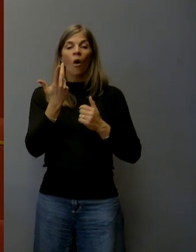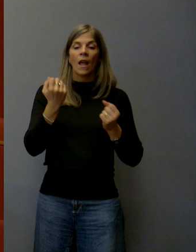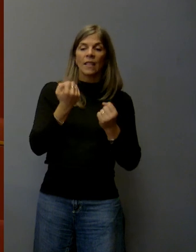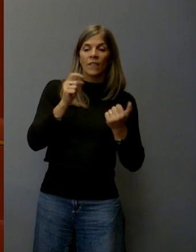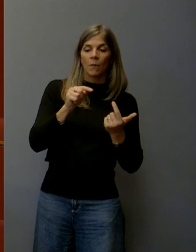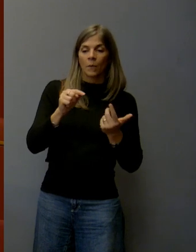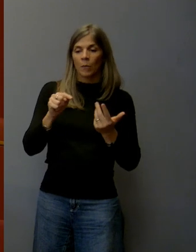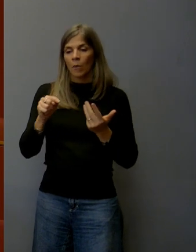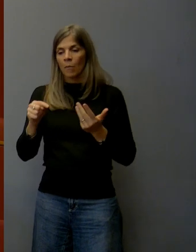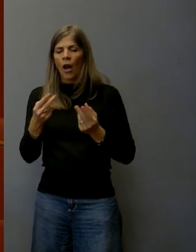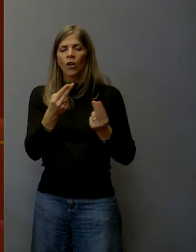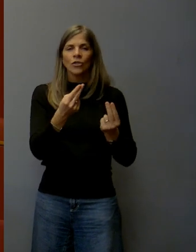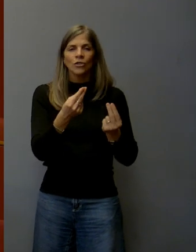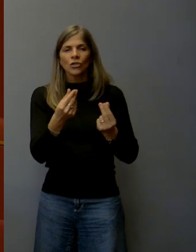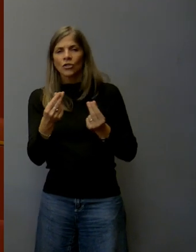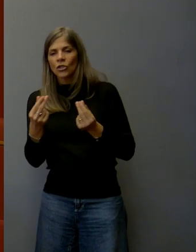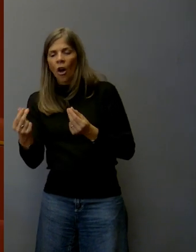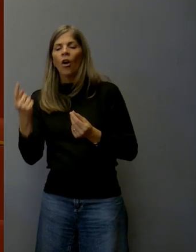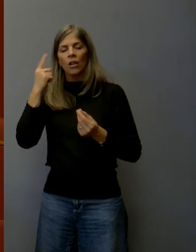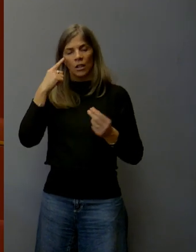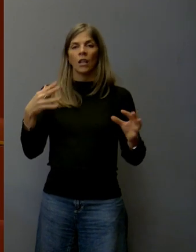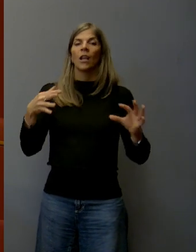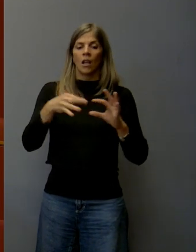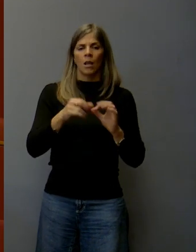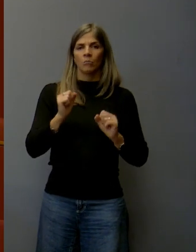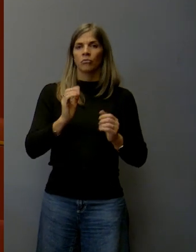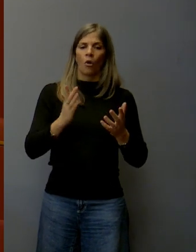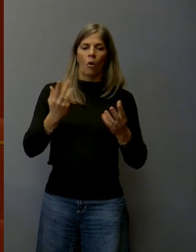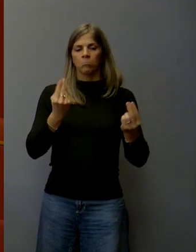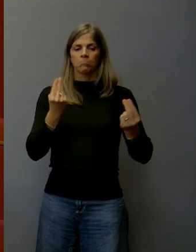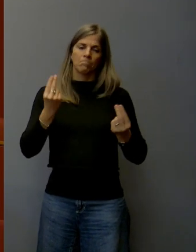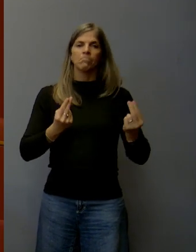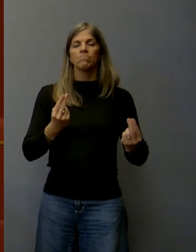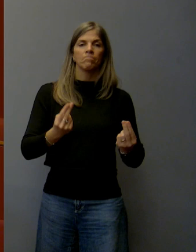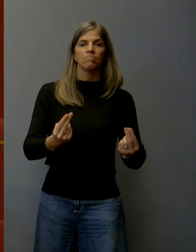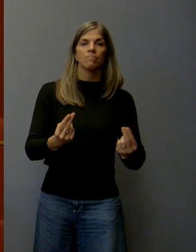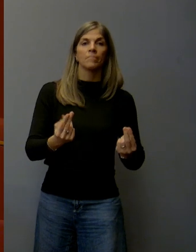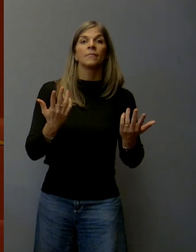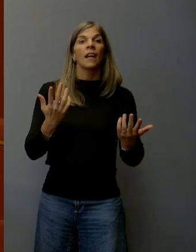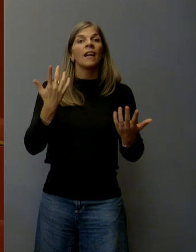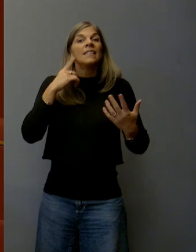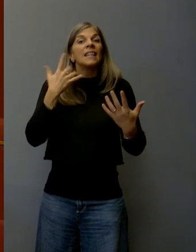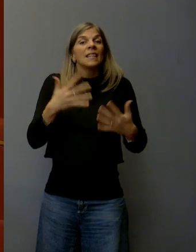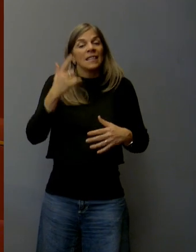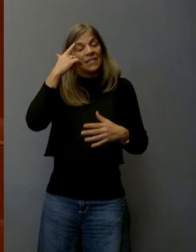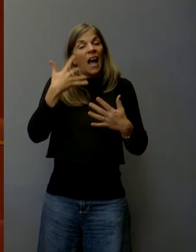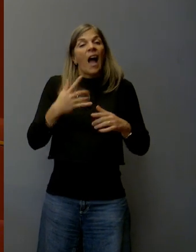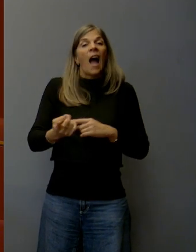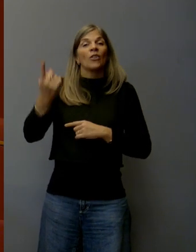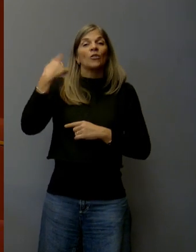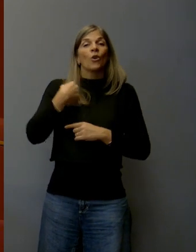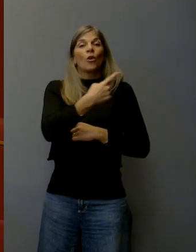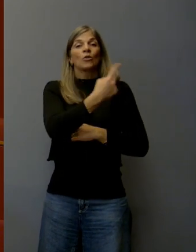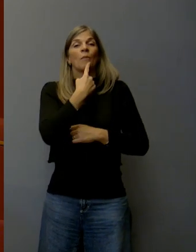conclamata diciamo differenza tra attivi passivi per cui mancano 15 milioni di euro e quindi Ovviamente